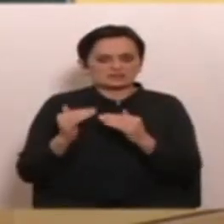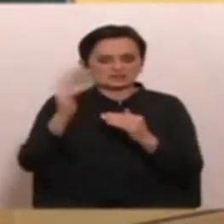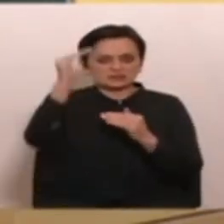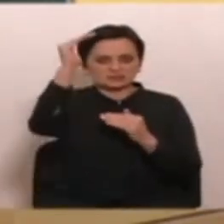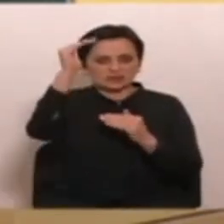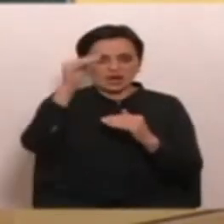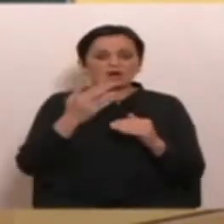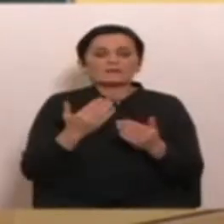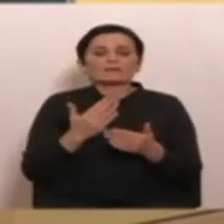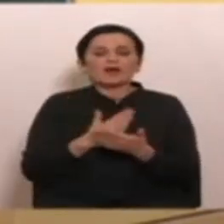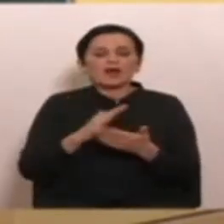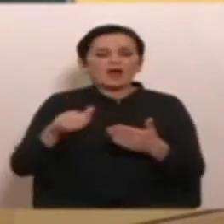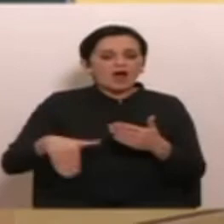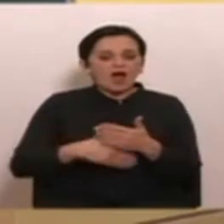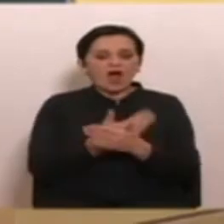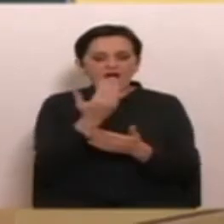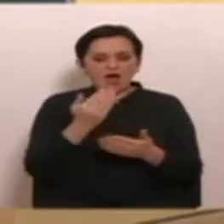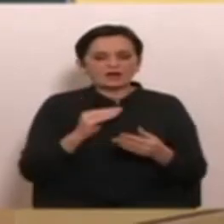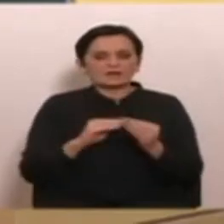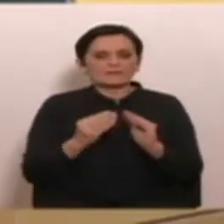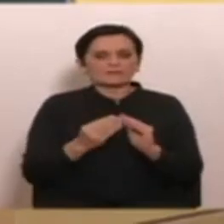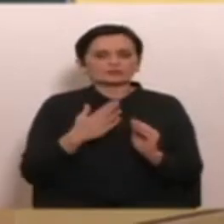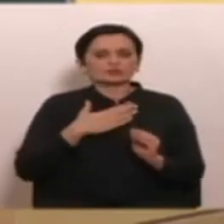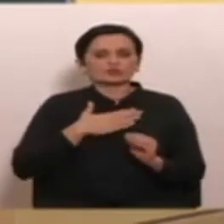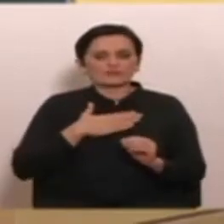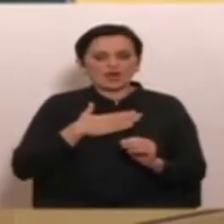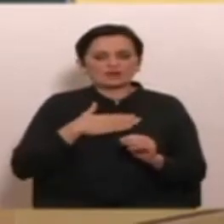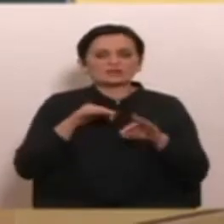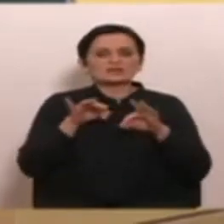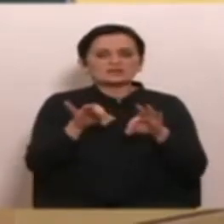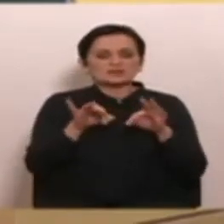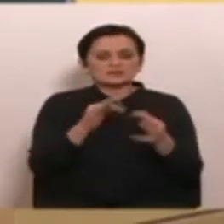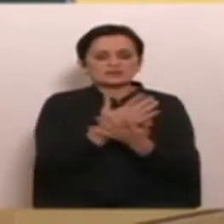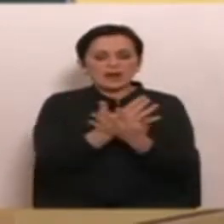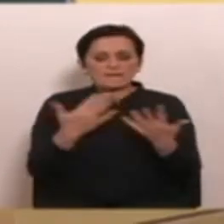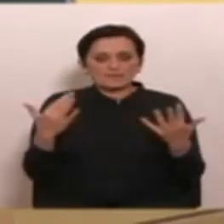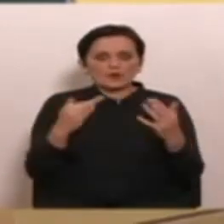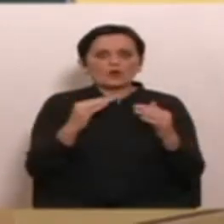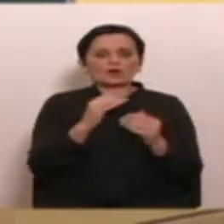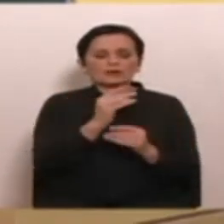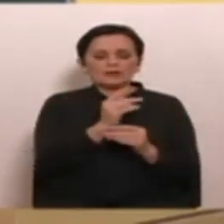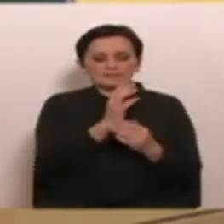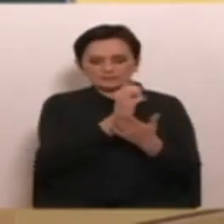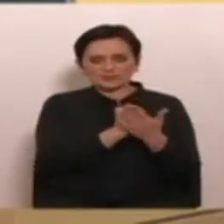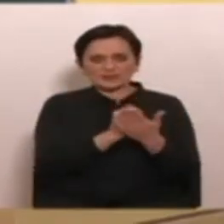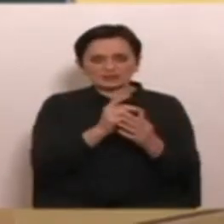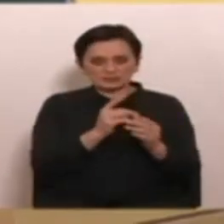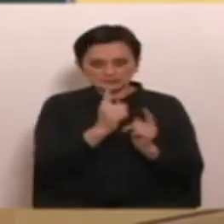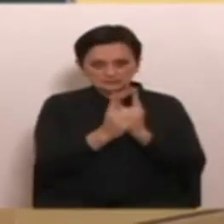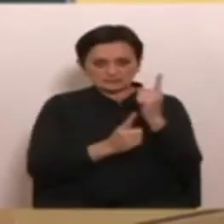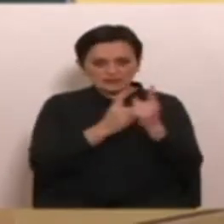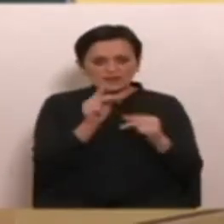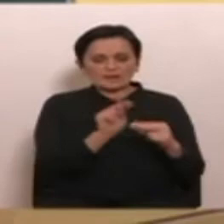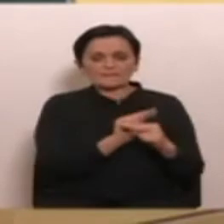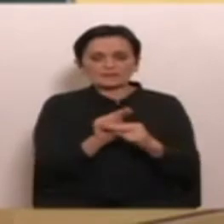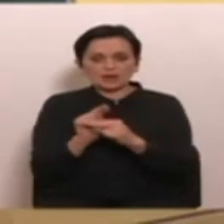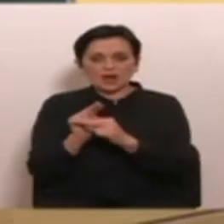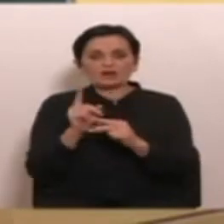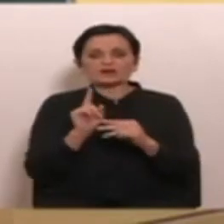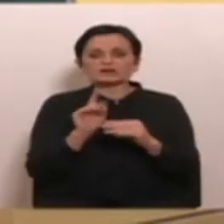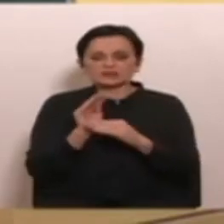არის ახალი გამოწვევა ჩვენი საპორტო და ზოგადად სატრანსპორტო ინფრასტრუქტურისთვის, რადგან დატვირთვა ჯერადობით